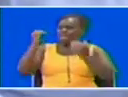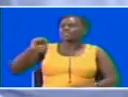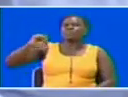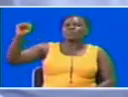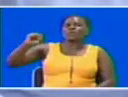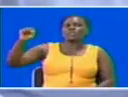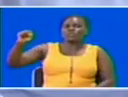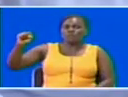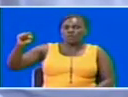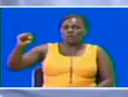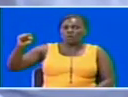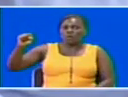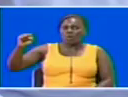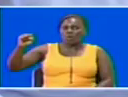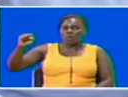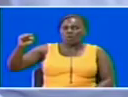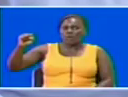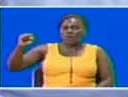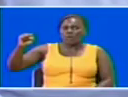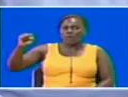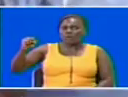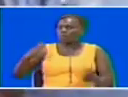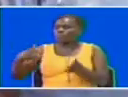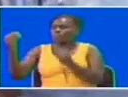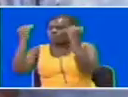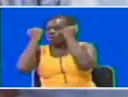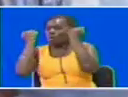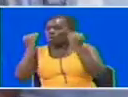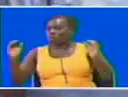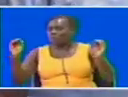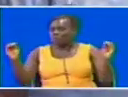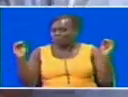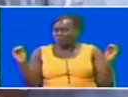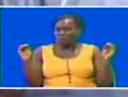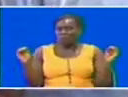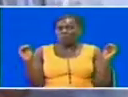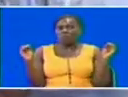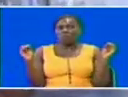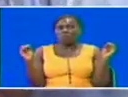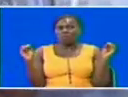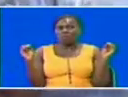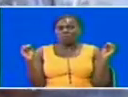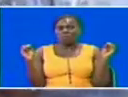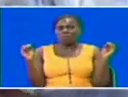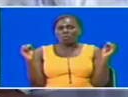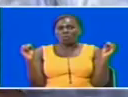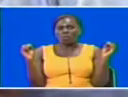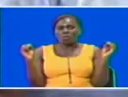umalizwa majukwani kama hivi, haipeleki kotini. Mambo ya porojo na urongo nyingi unatingisha